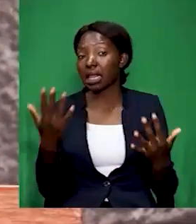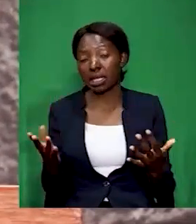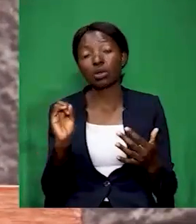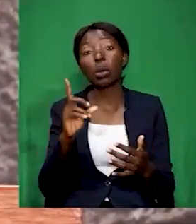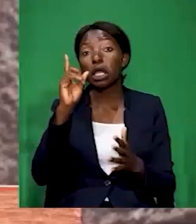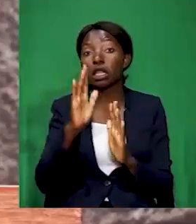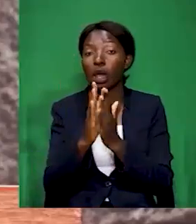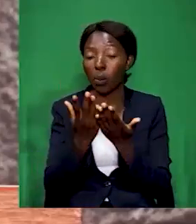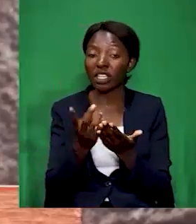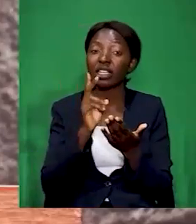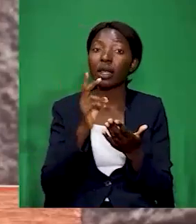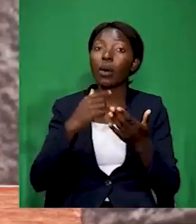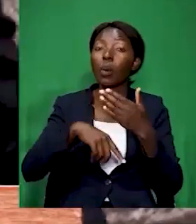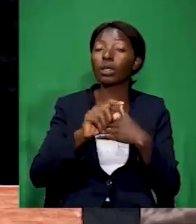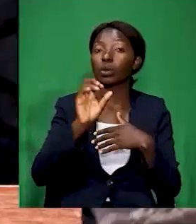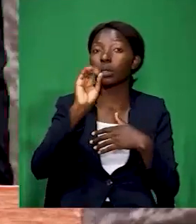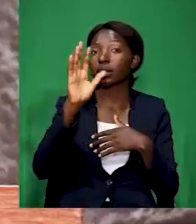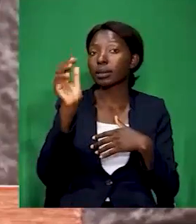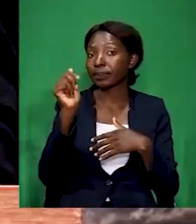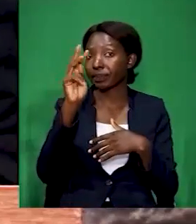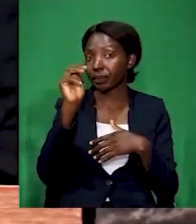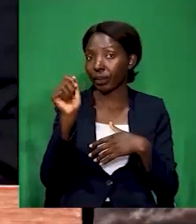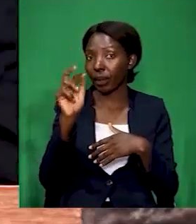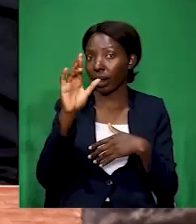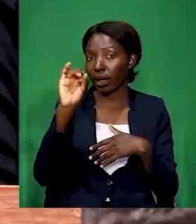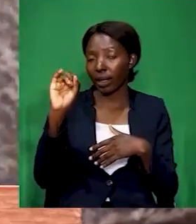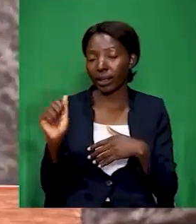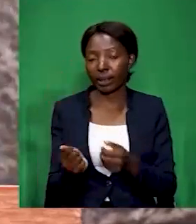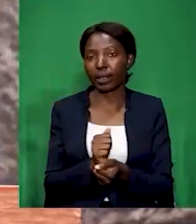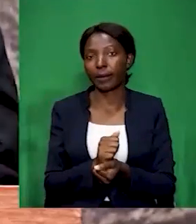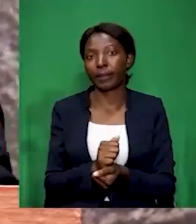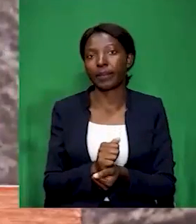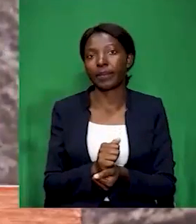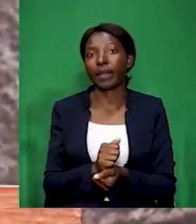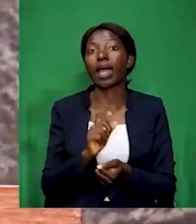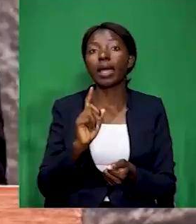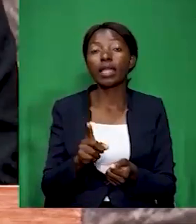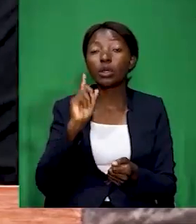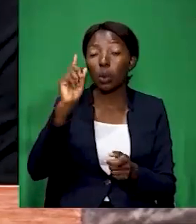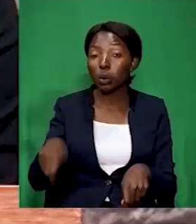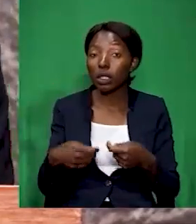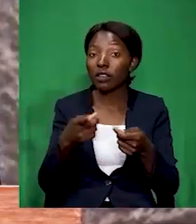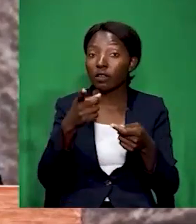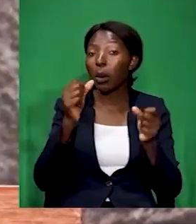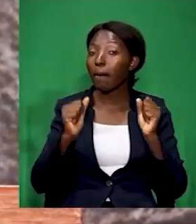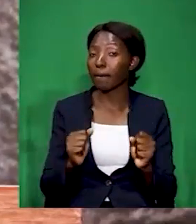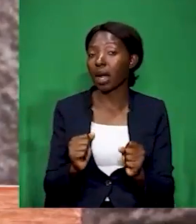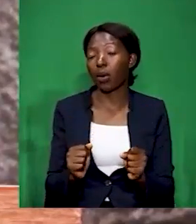rakabva rasvika Samaria sekutaurwa kwakaitwa pana 1:8 yamabasa kuti ndichakupai simba